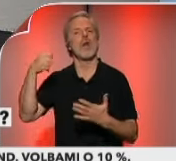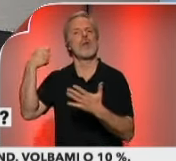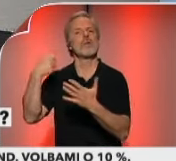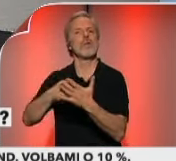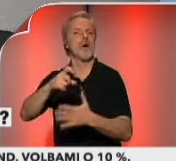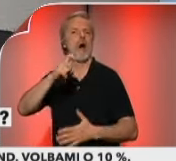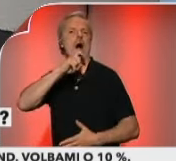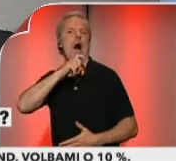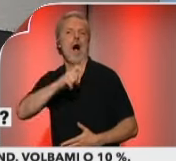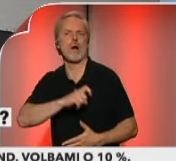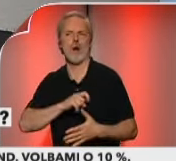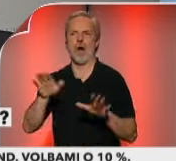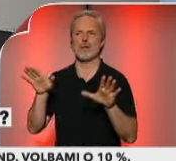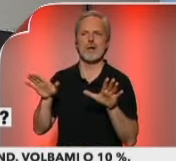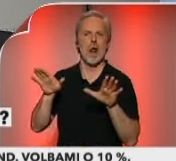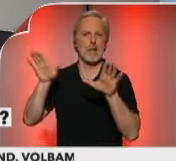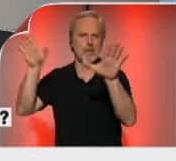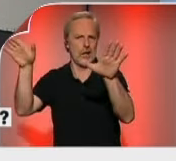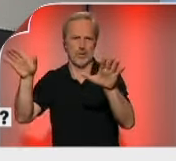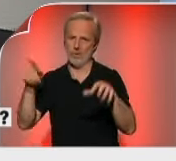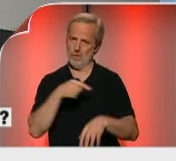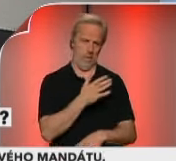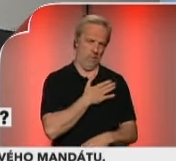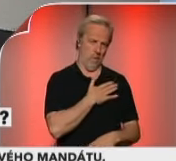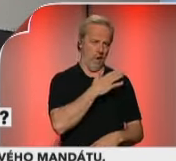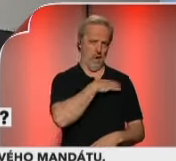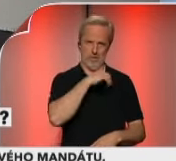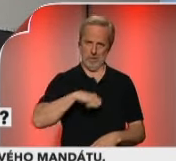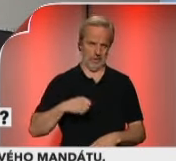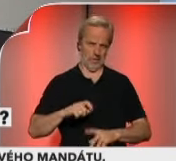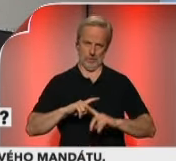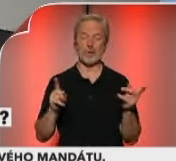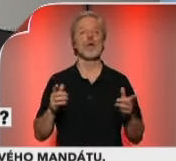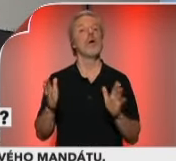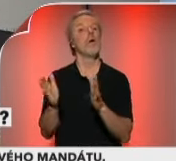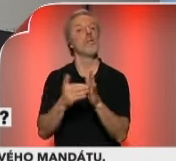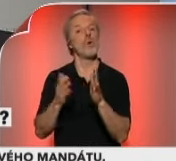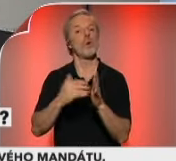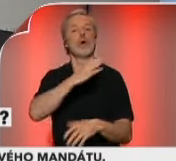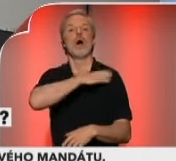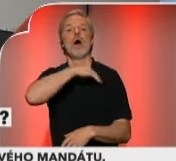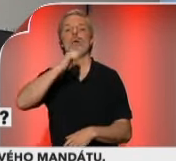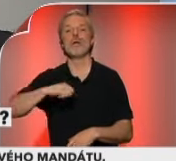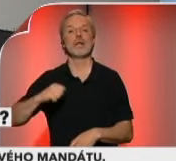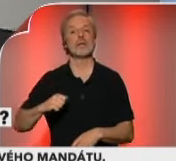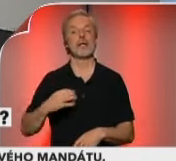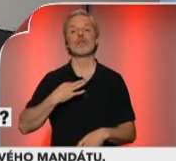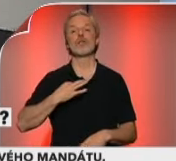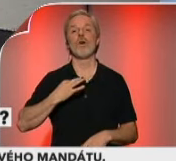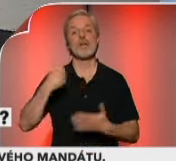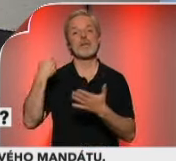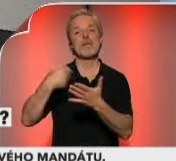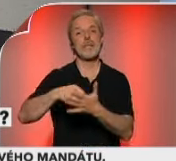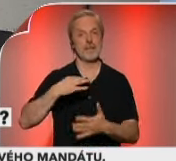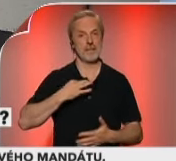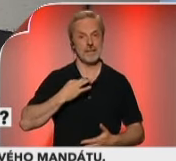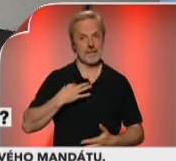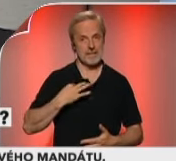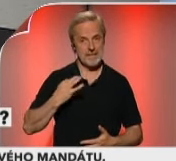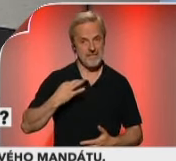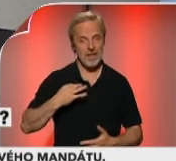techniky či cosi podobného protože eh na jiných ministerstvech na těch civilních vždy probíhalo veřejné